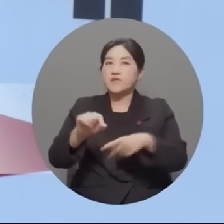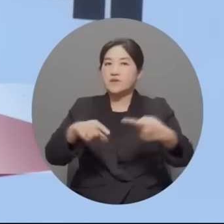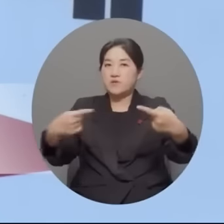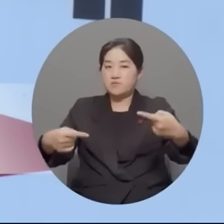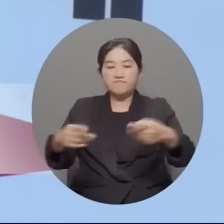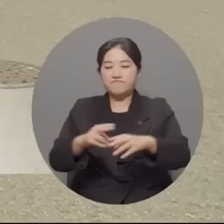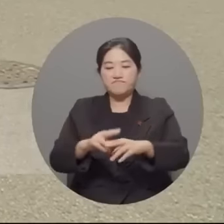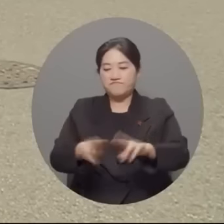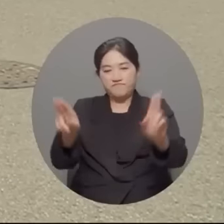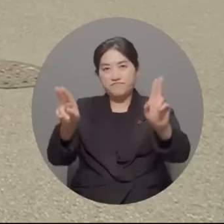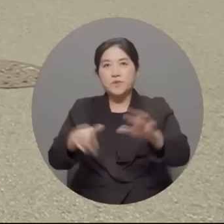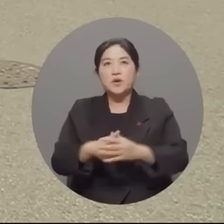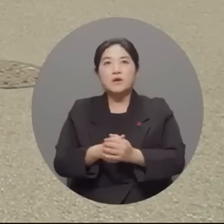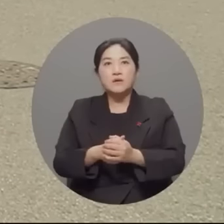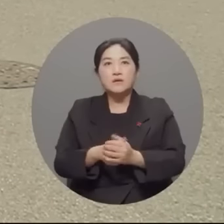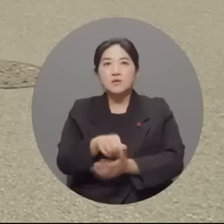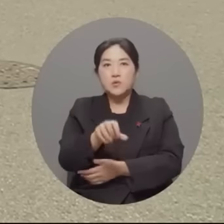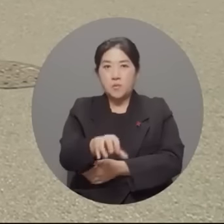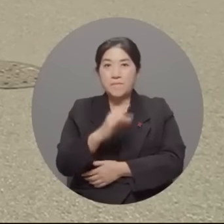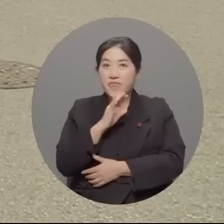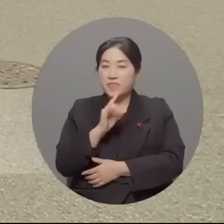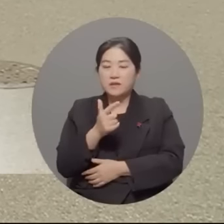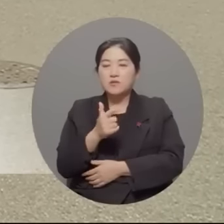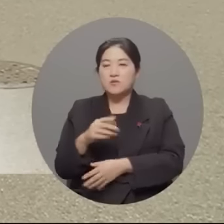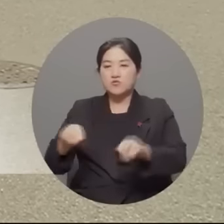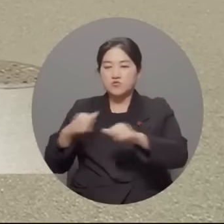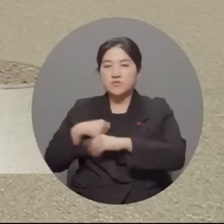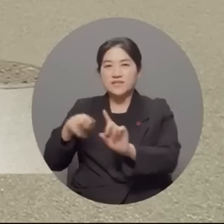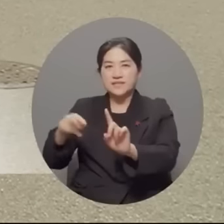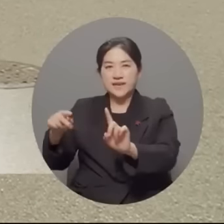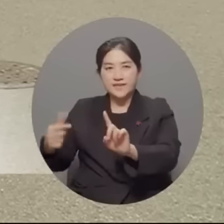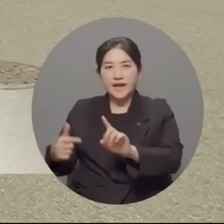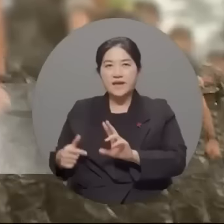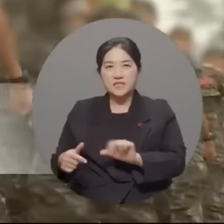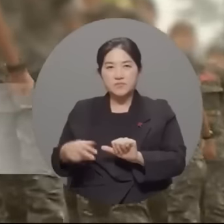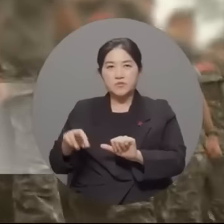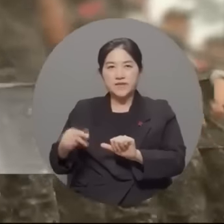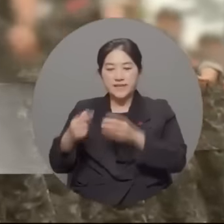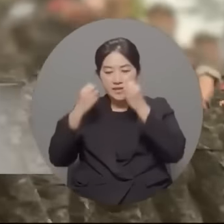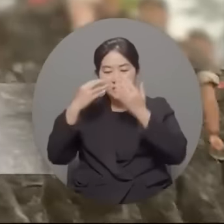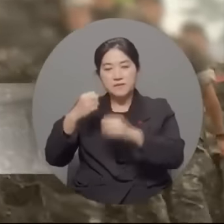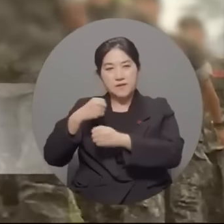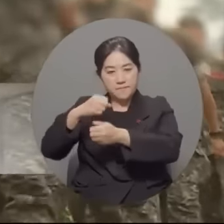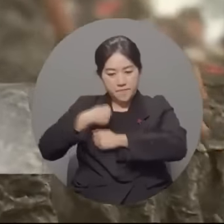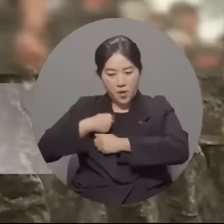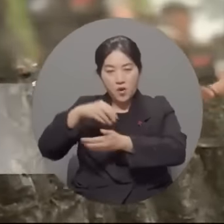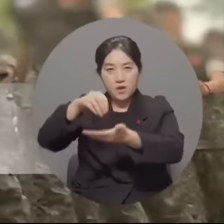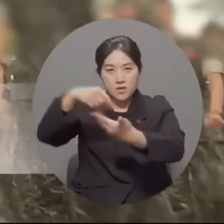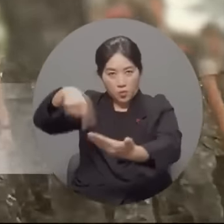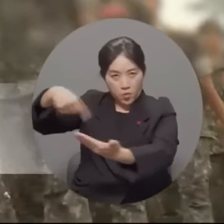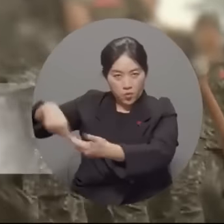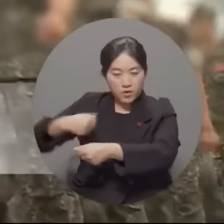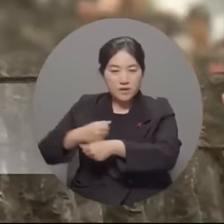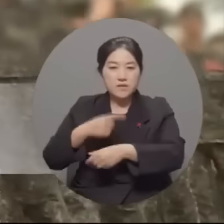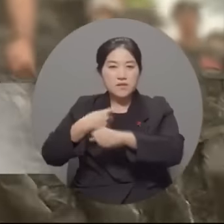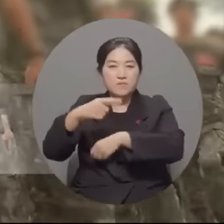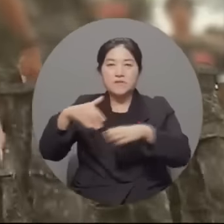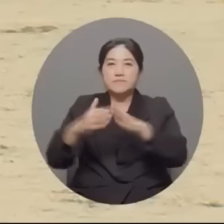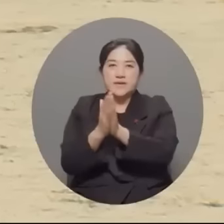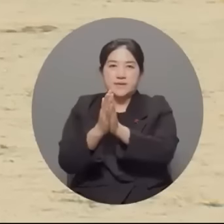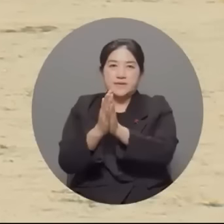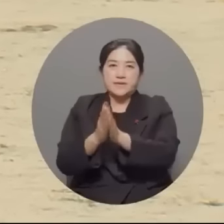1일 해체됩니다. 이곳뿐만 아니라 육군 1사단과 25사단 신병 교육대도 내년부터 문을 닫을